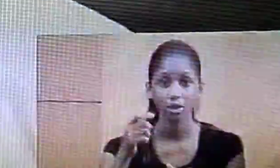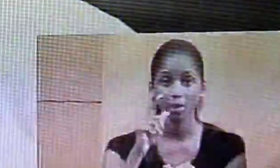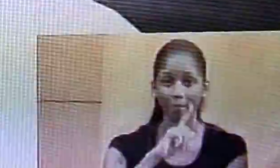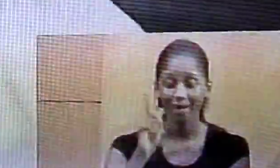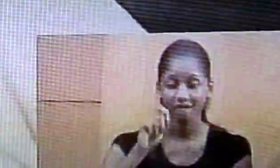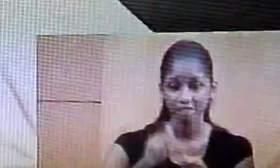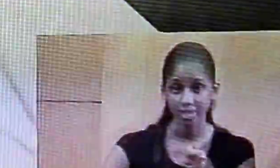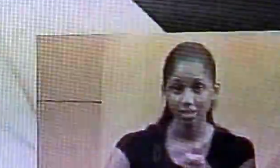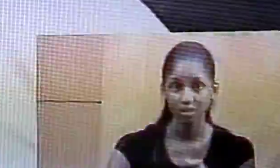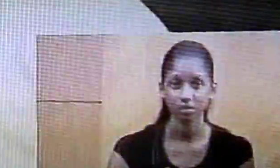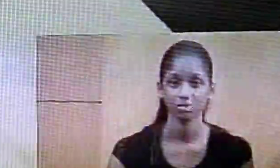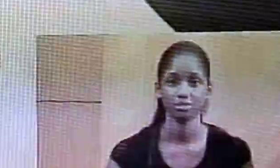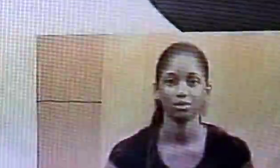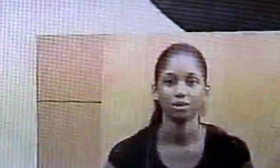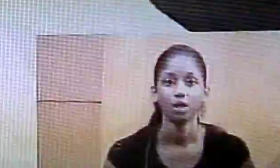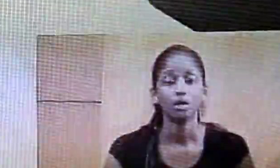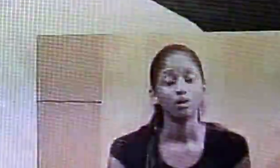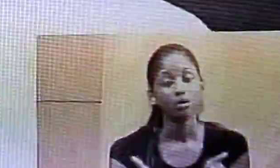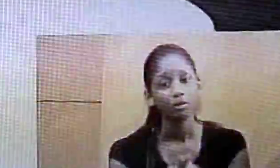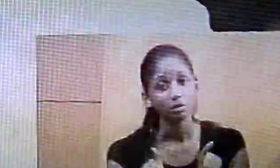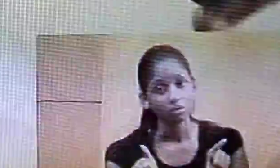provisoire. Et notamment